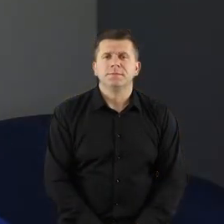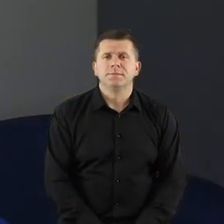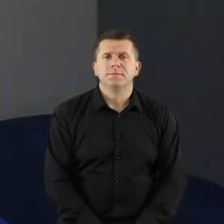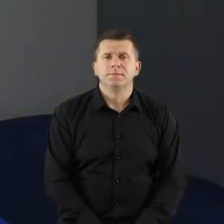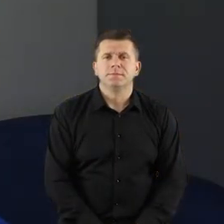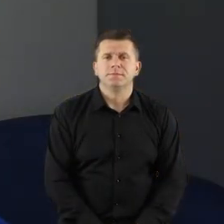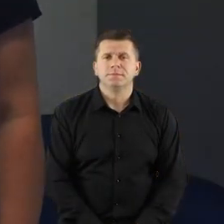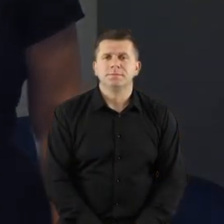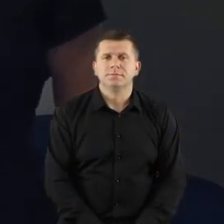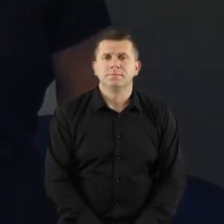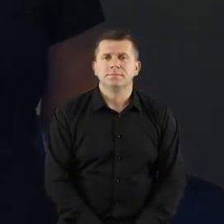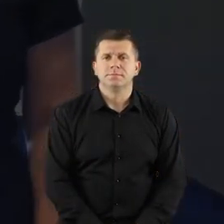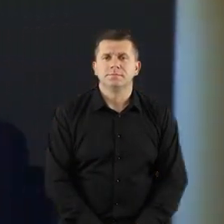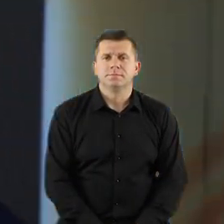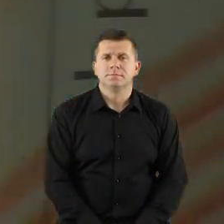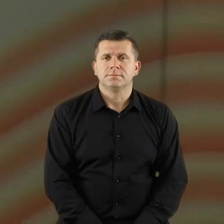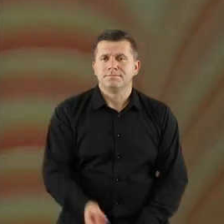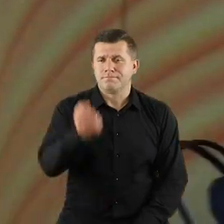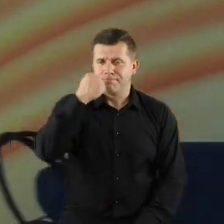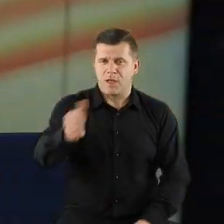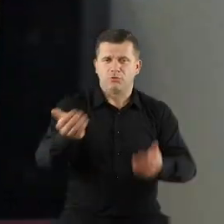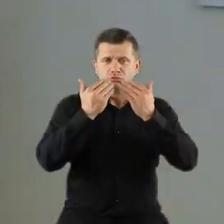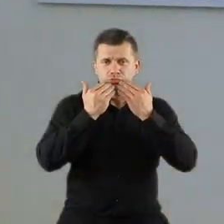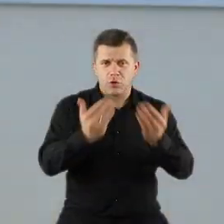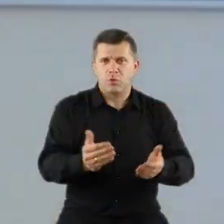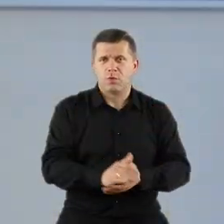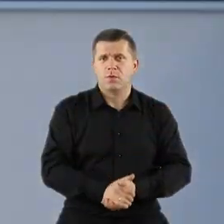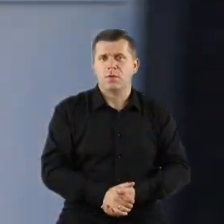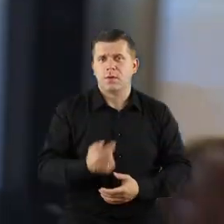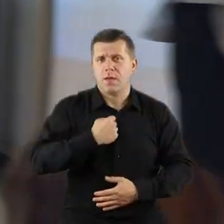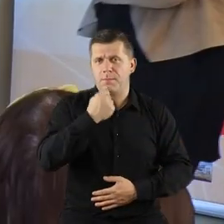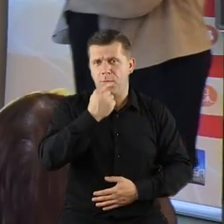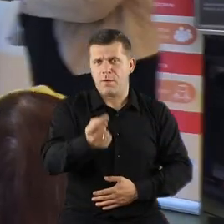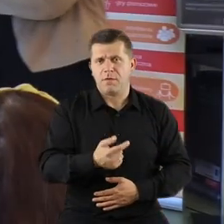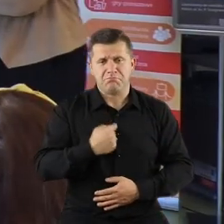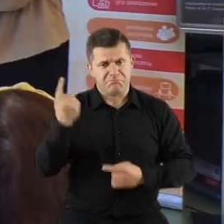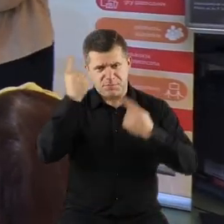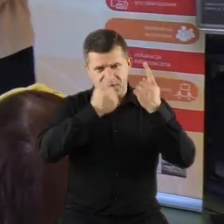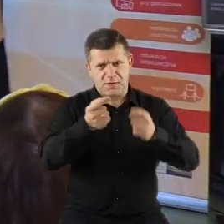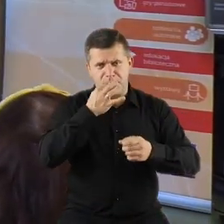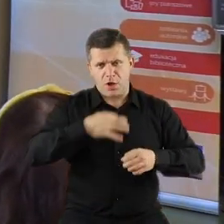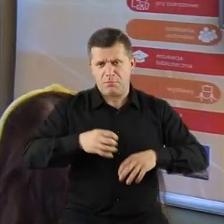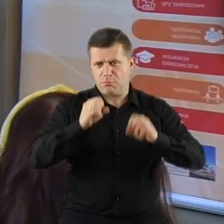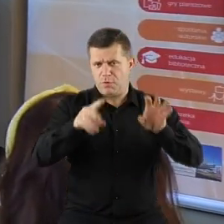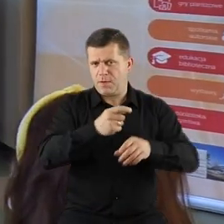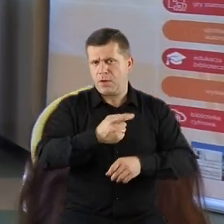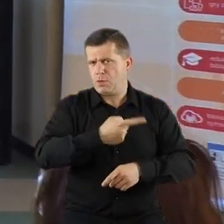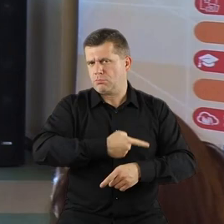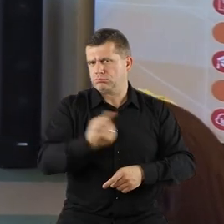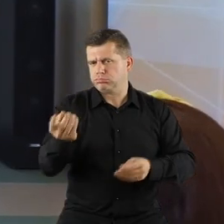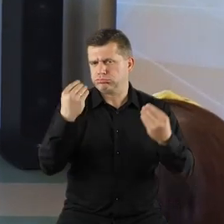takim razie bardzo dziękujemy i od siebie tylko powiem że mam takie wrażenie że pani profesor to jest prawdziwa czarodziejka słowa